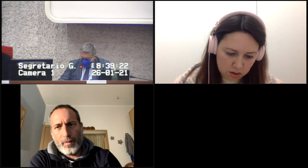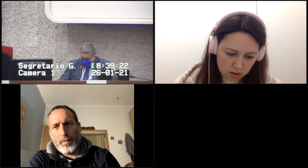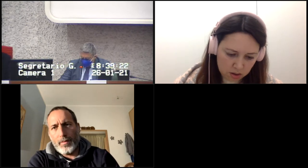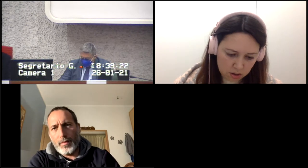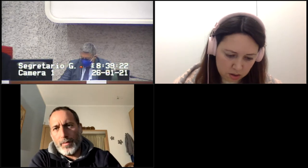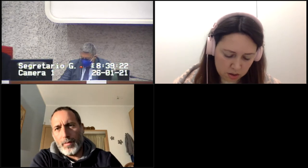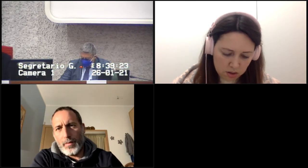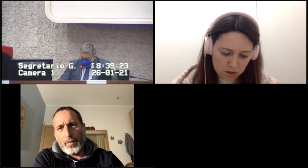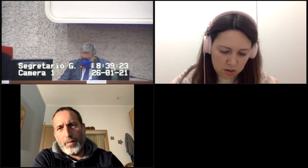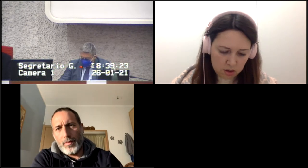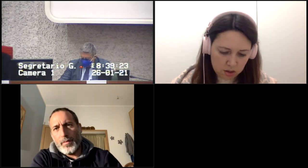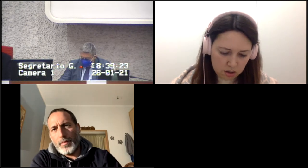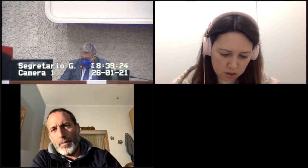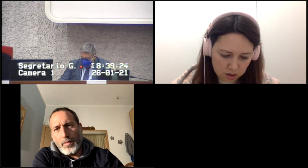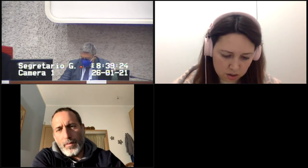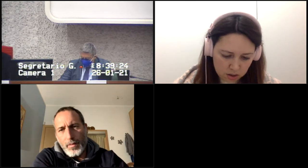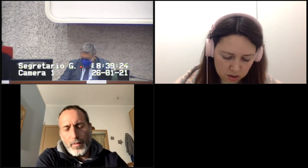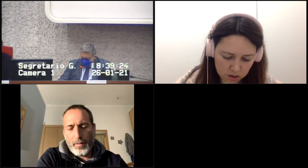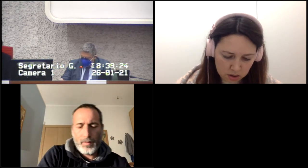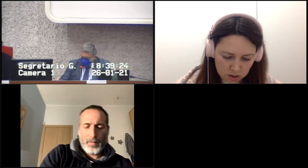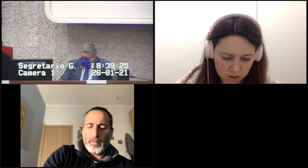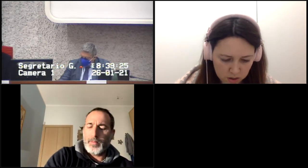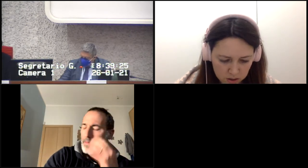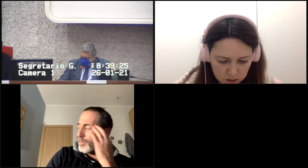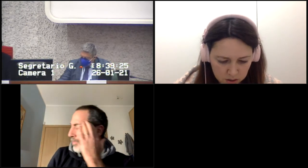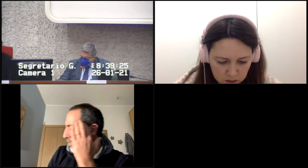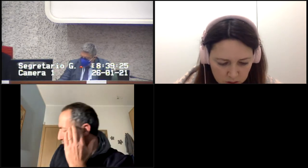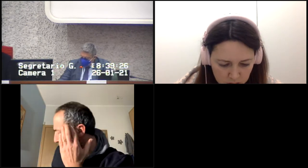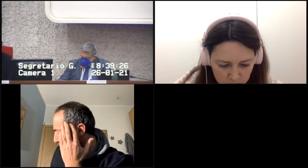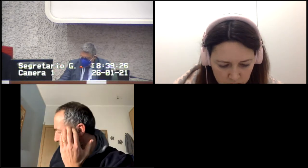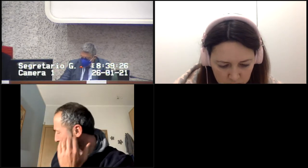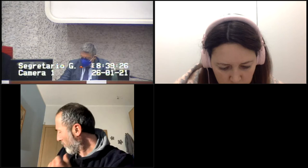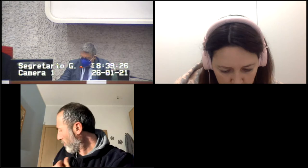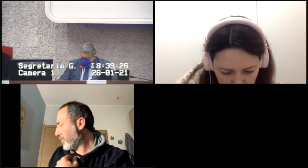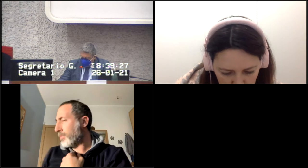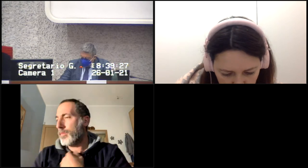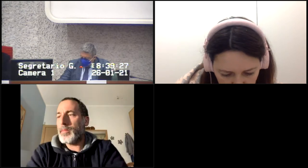8, 9, 10, 11, 12,